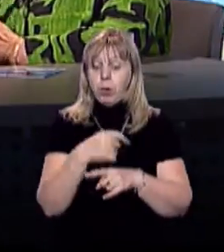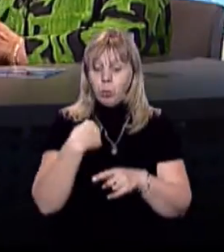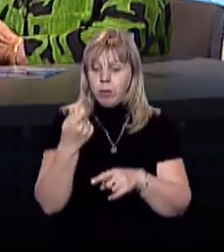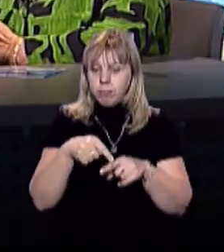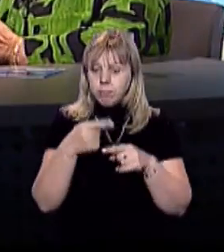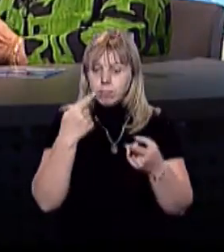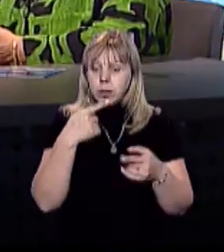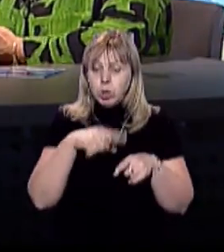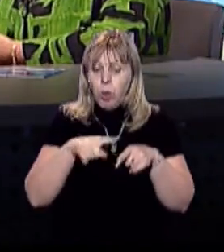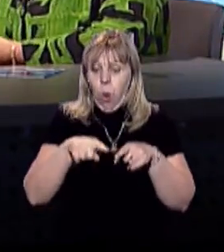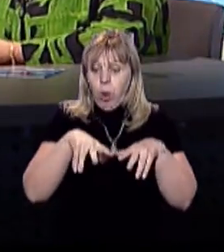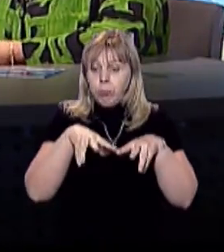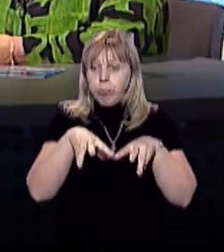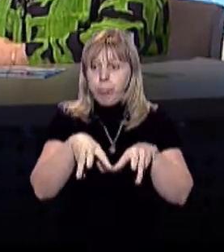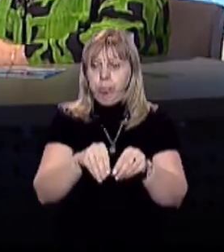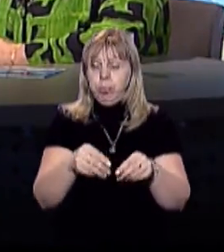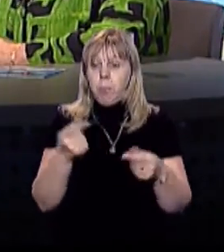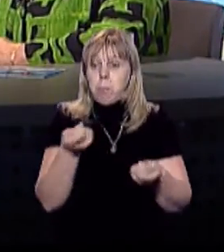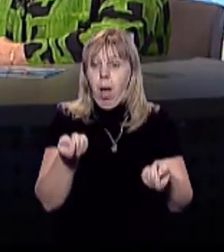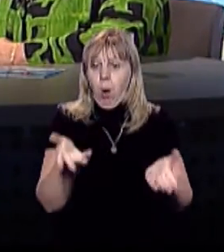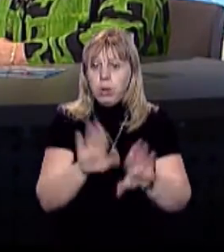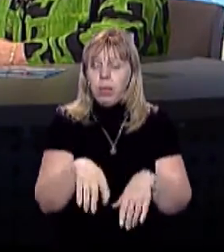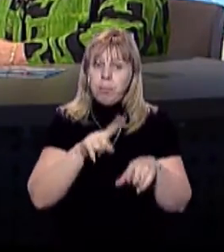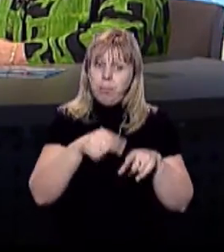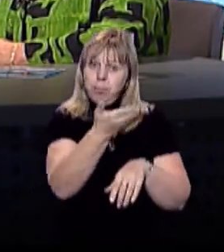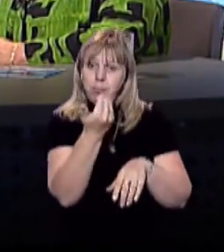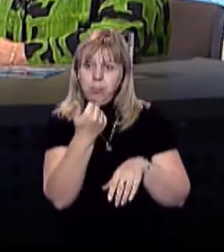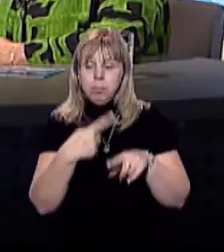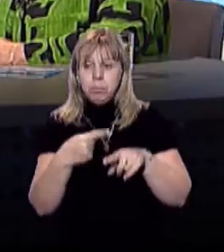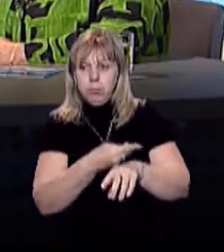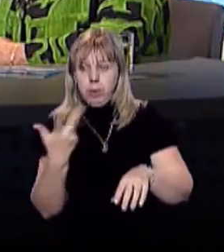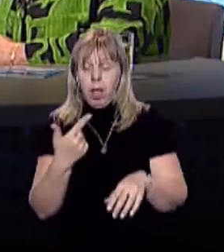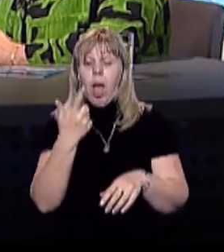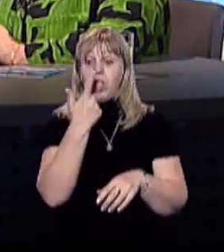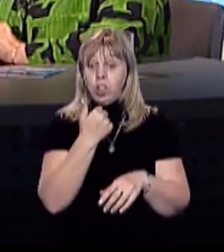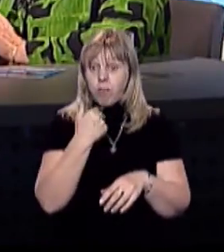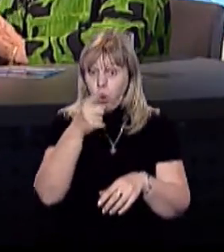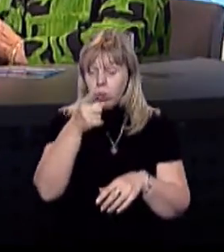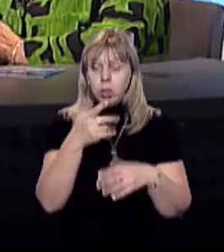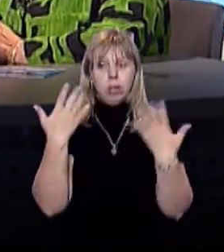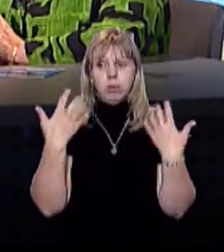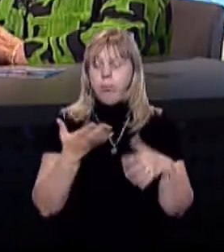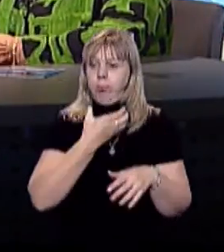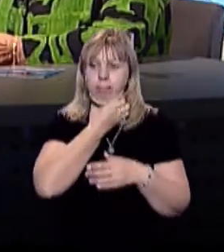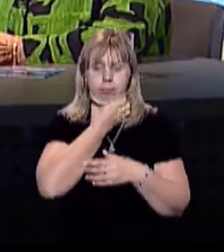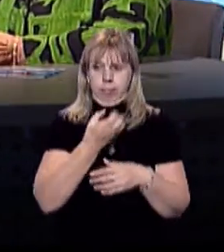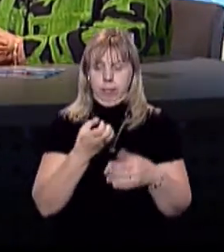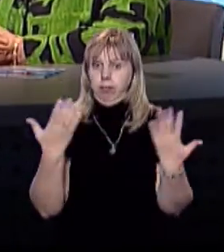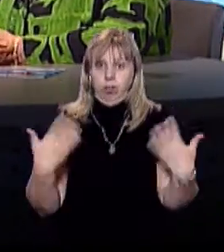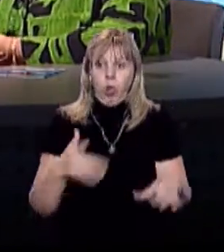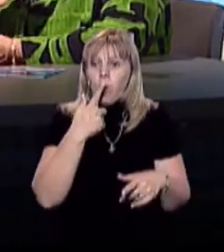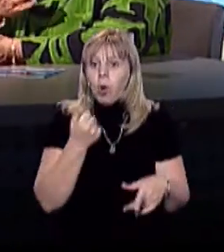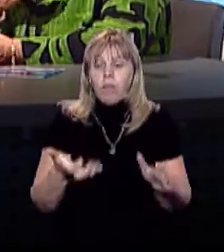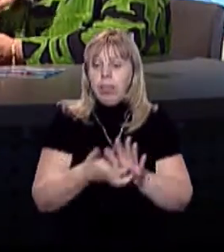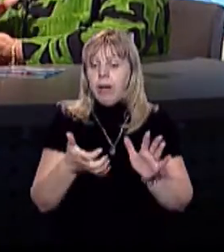вже досить обмаль тої крові, і червоним кольором позначено, що у нас вже критична